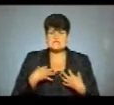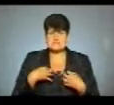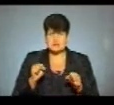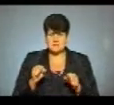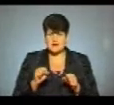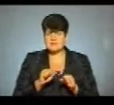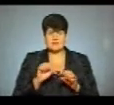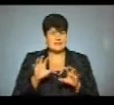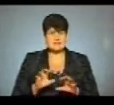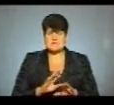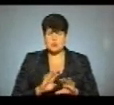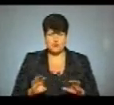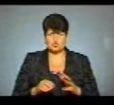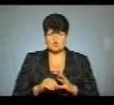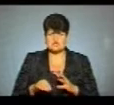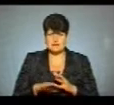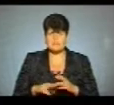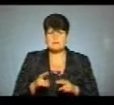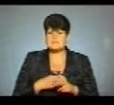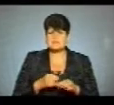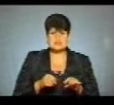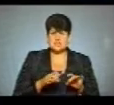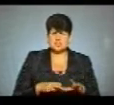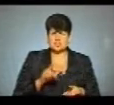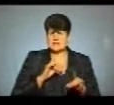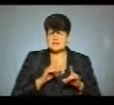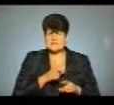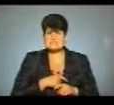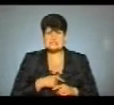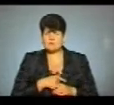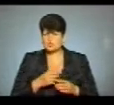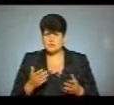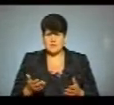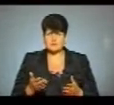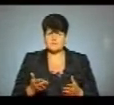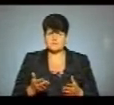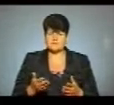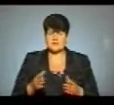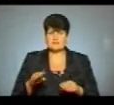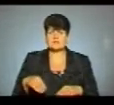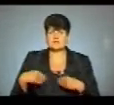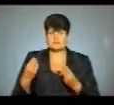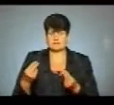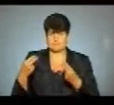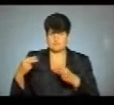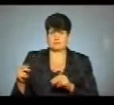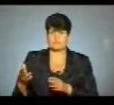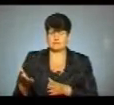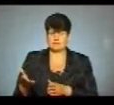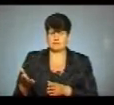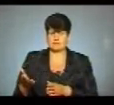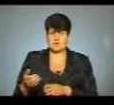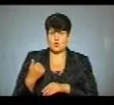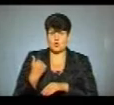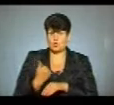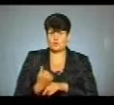забирають незаконно землю, без рішення сесії депутатів, виставили на аукціон,